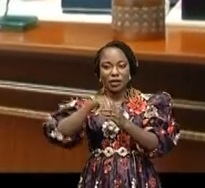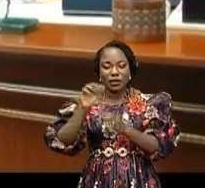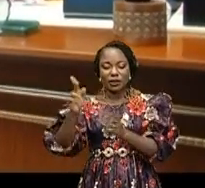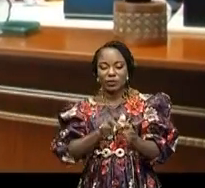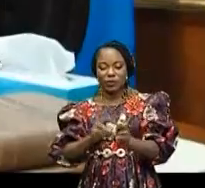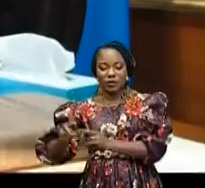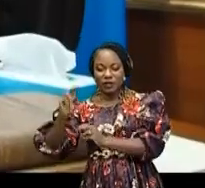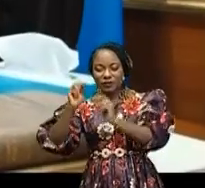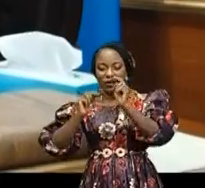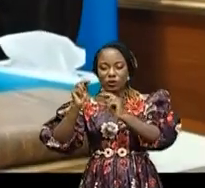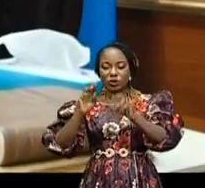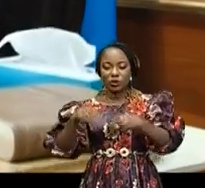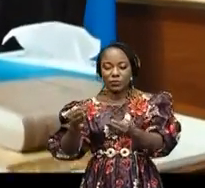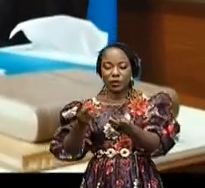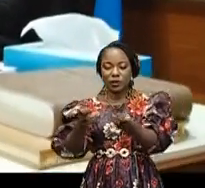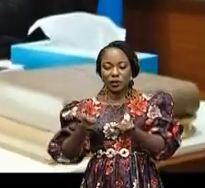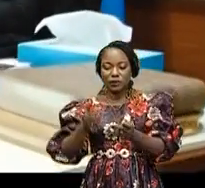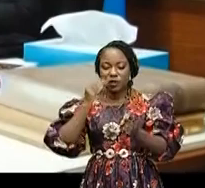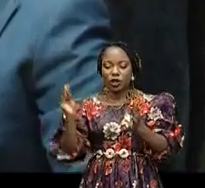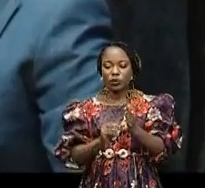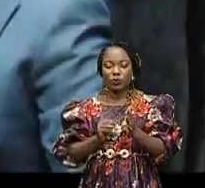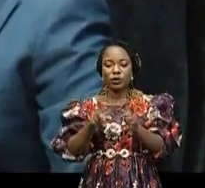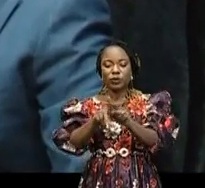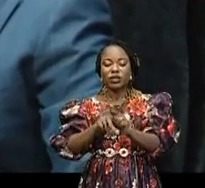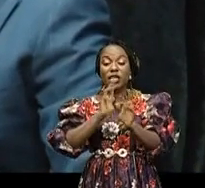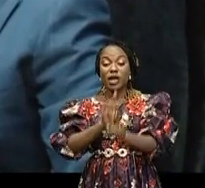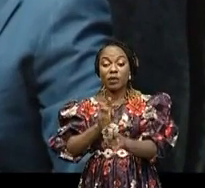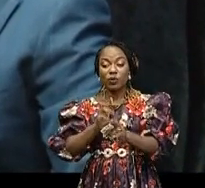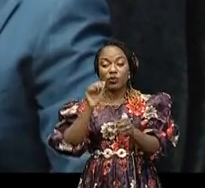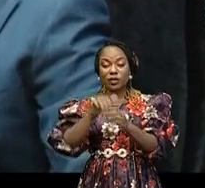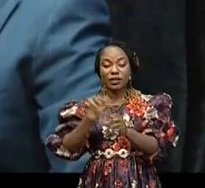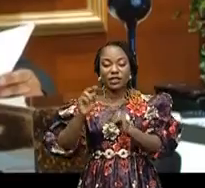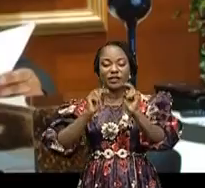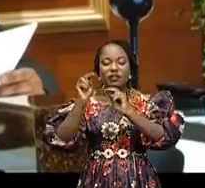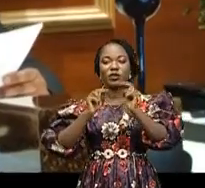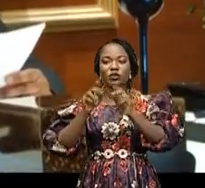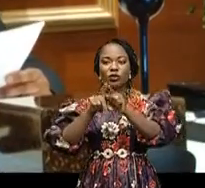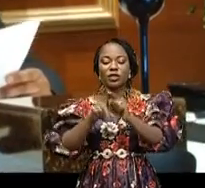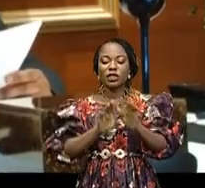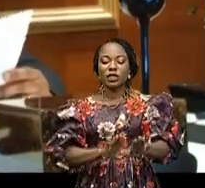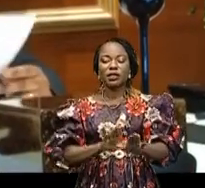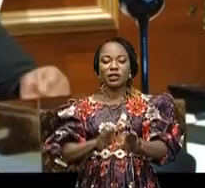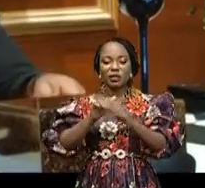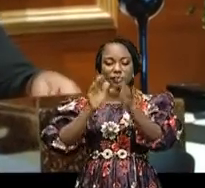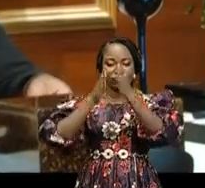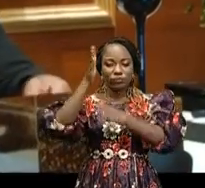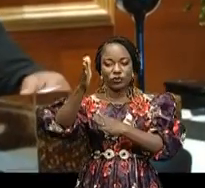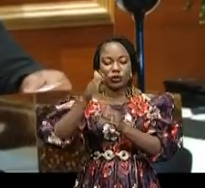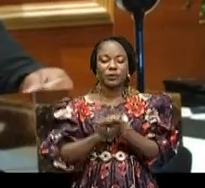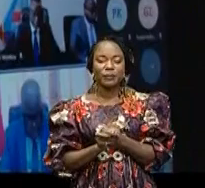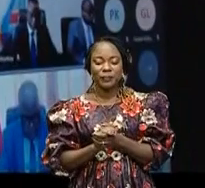processus d'évaluation et de mise en œuvre recommandés. Un rapport de cette évaluation est attendu dans les prochains jours.